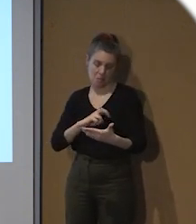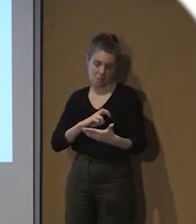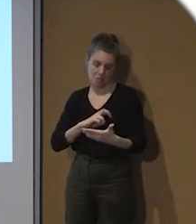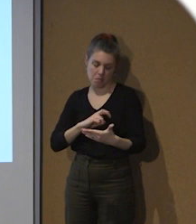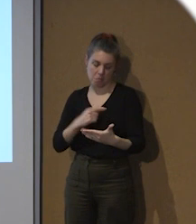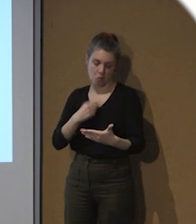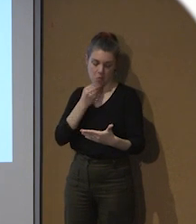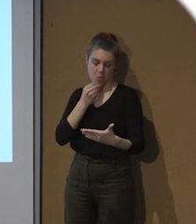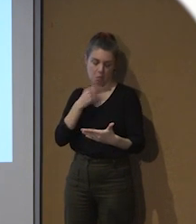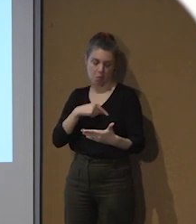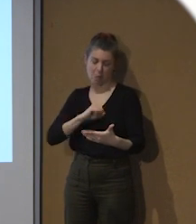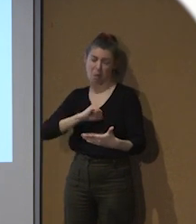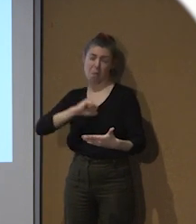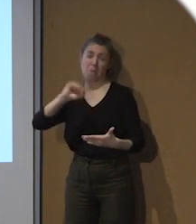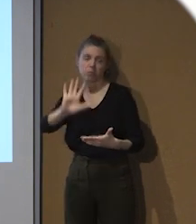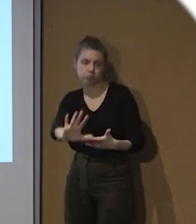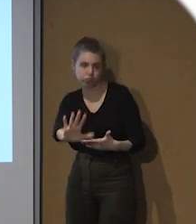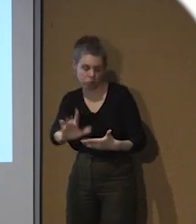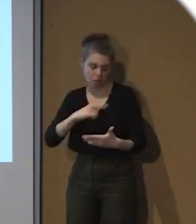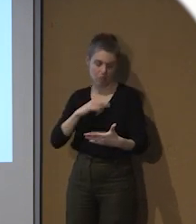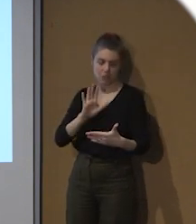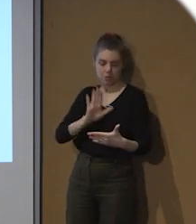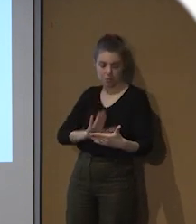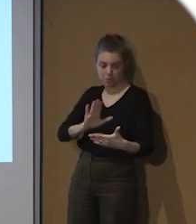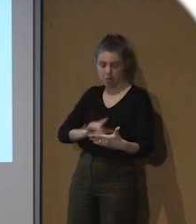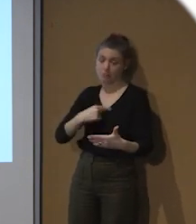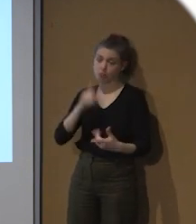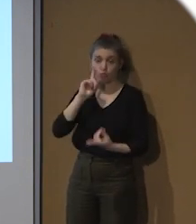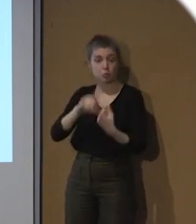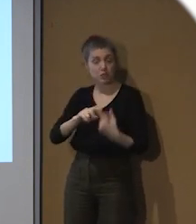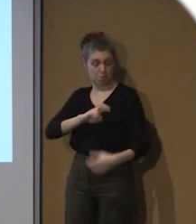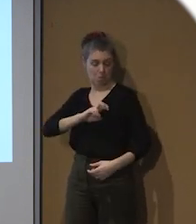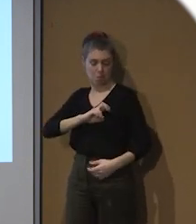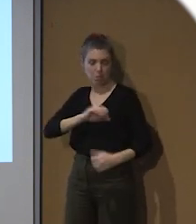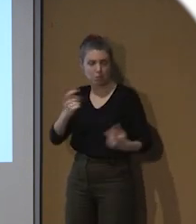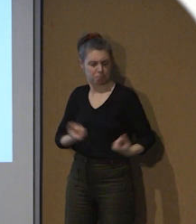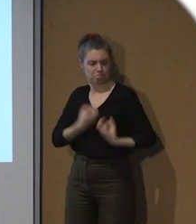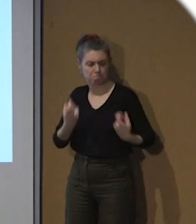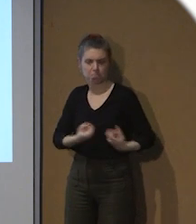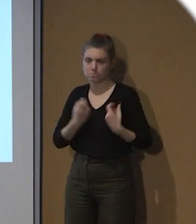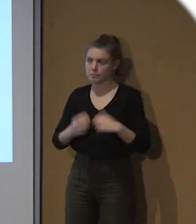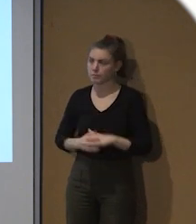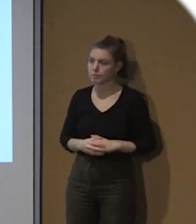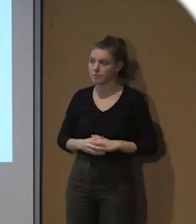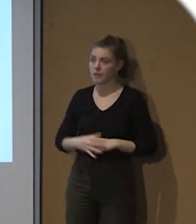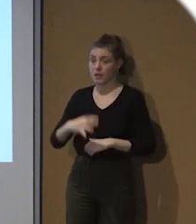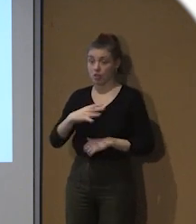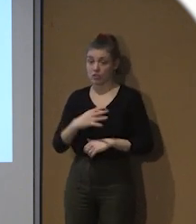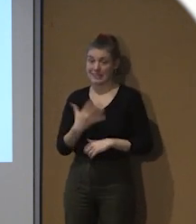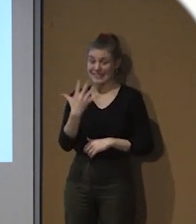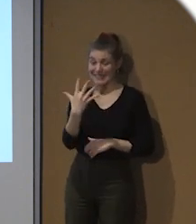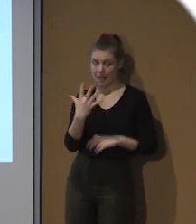vous mettre dans les grosses intensités, mais faire quand même une intensité suffisante. Il existe 5 zones d'intensité pour